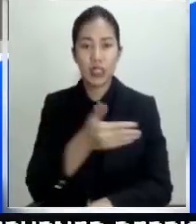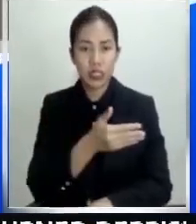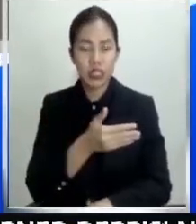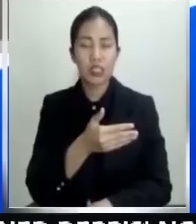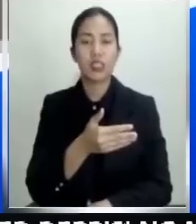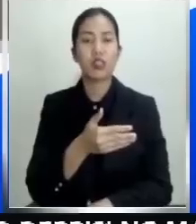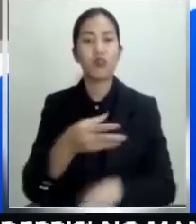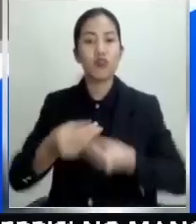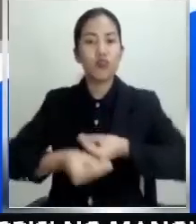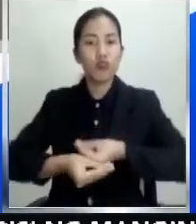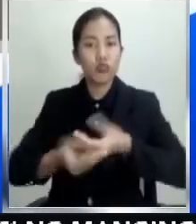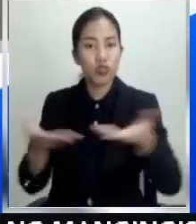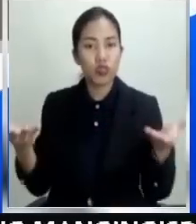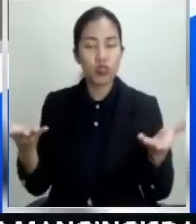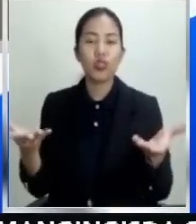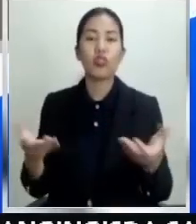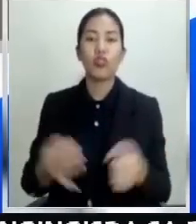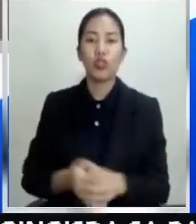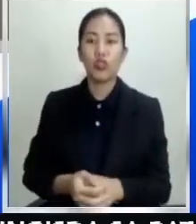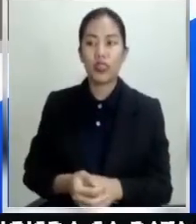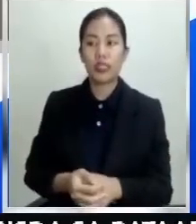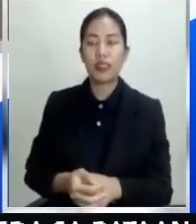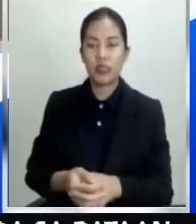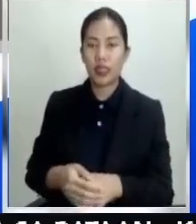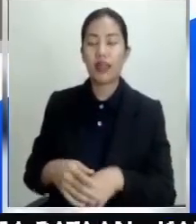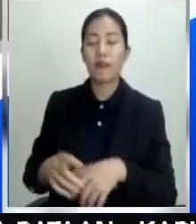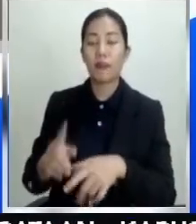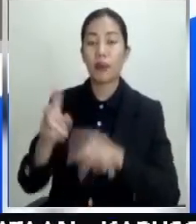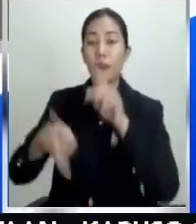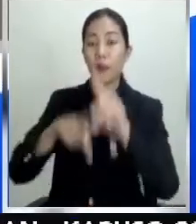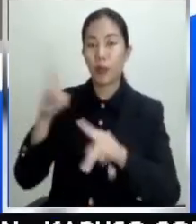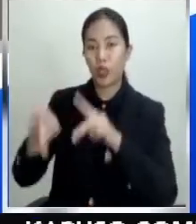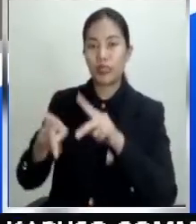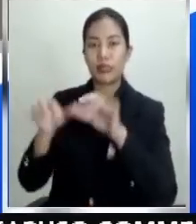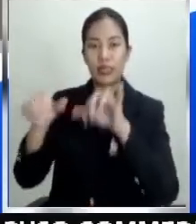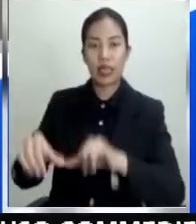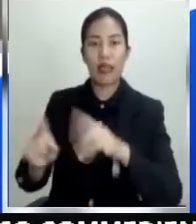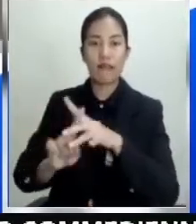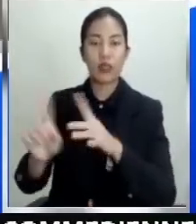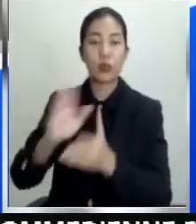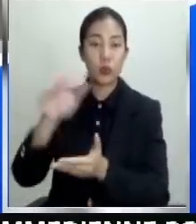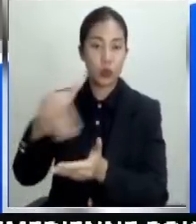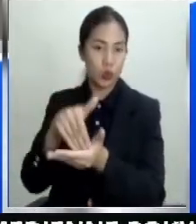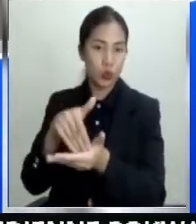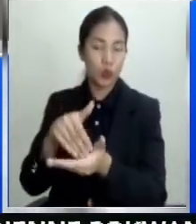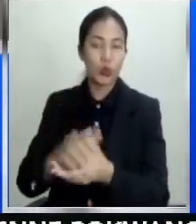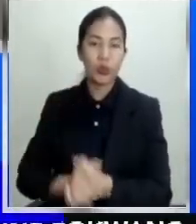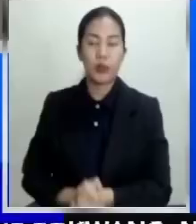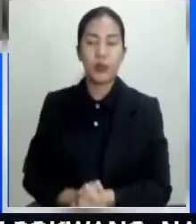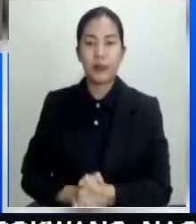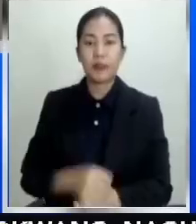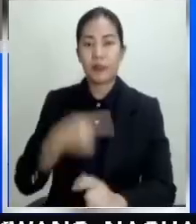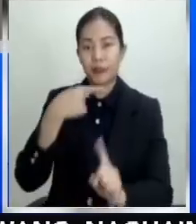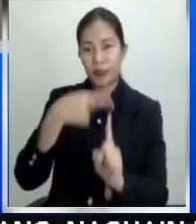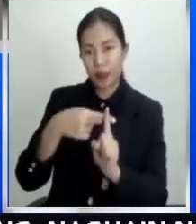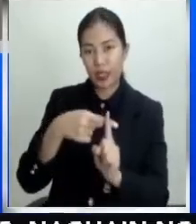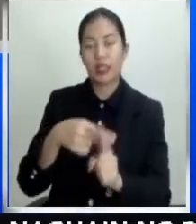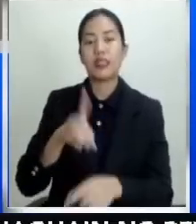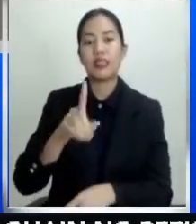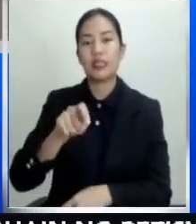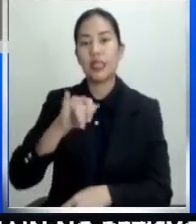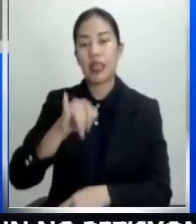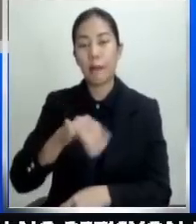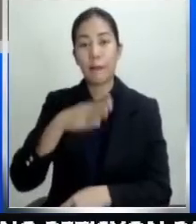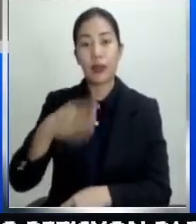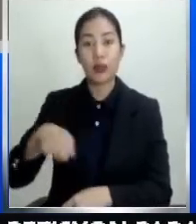sa mga evacuees sa mga evacuation center. Samantala, mahigpit din ang monitoring ng DTI Bicol sa mga pangunahing